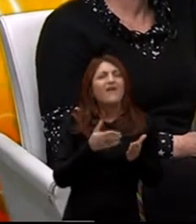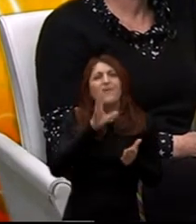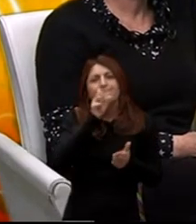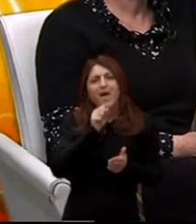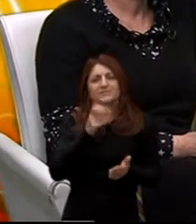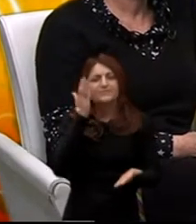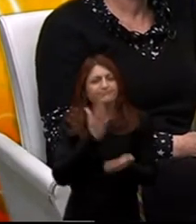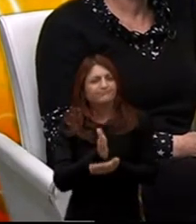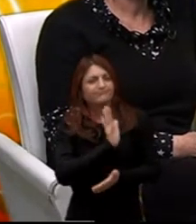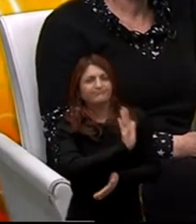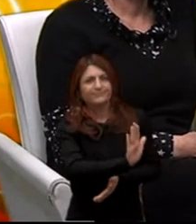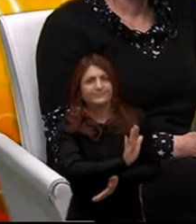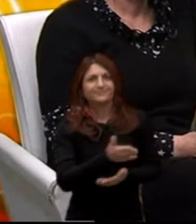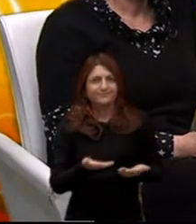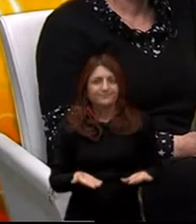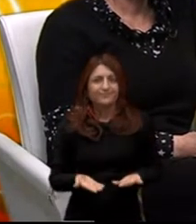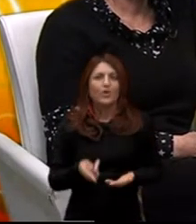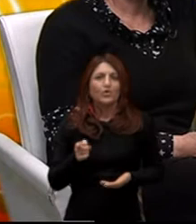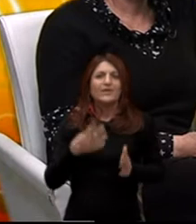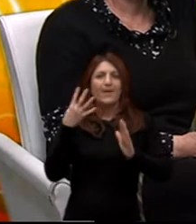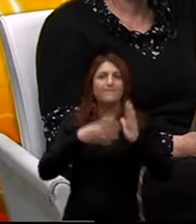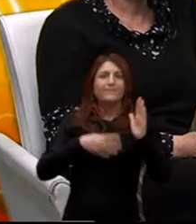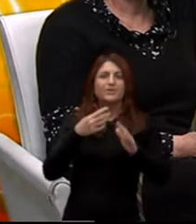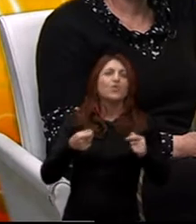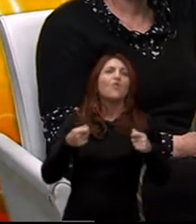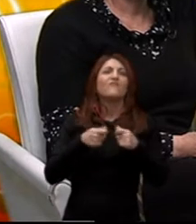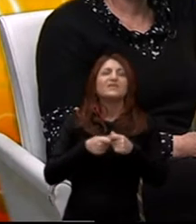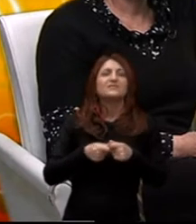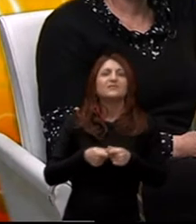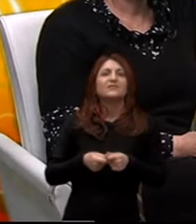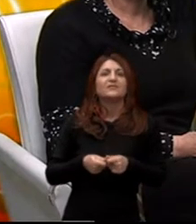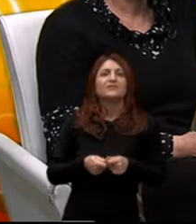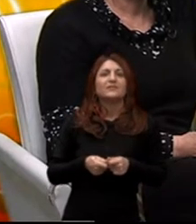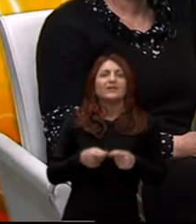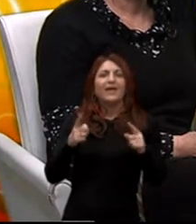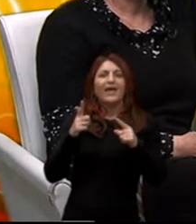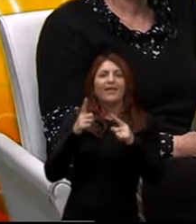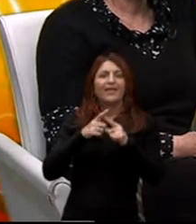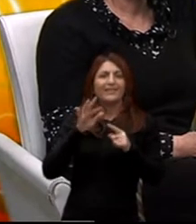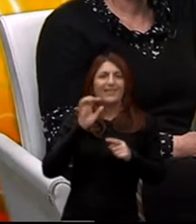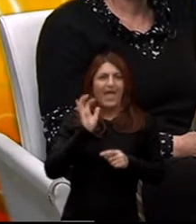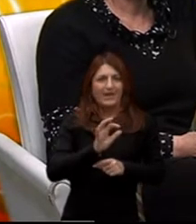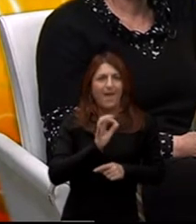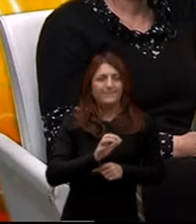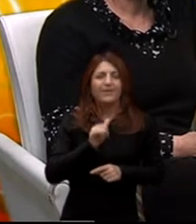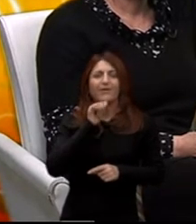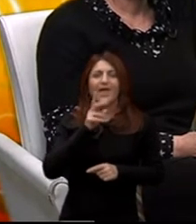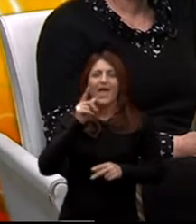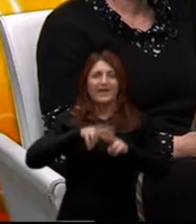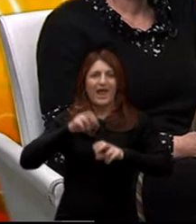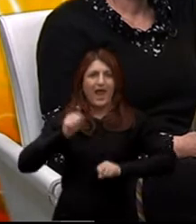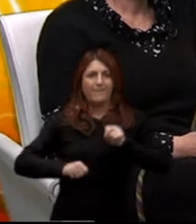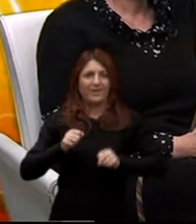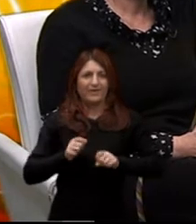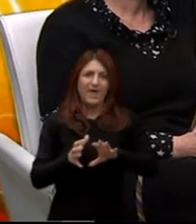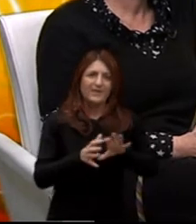bila psa. Naravno da je to kad se procjenjuje većinom kod terapijskih i kod rehabilitacijskih pasa. Kod pasa